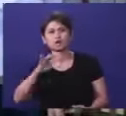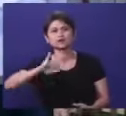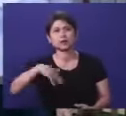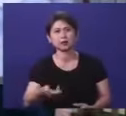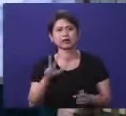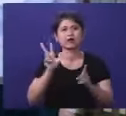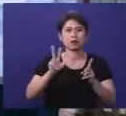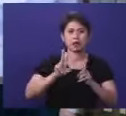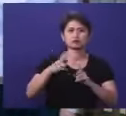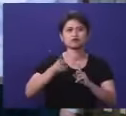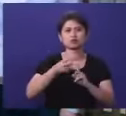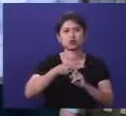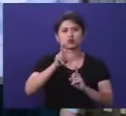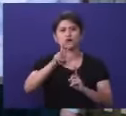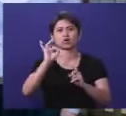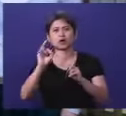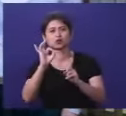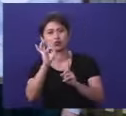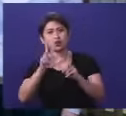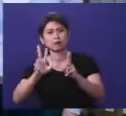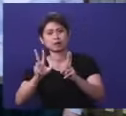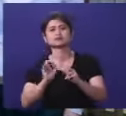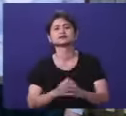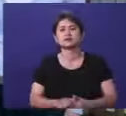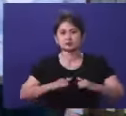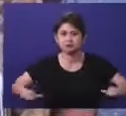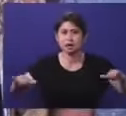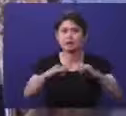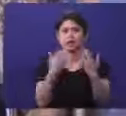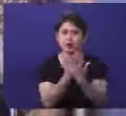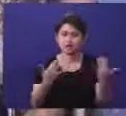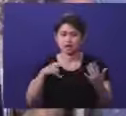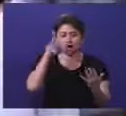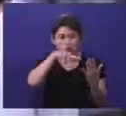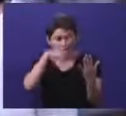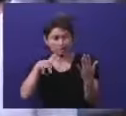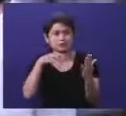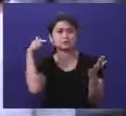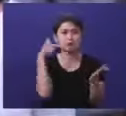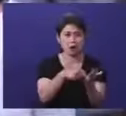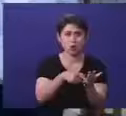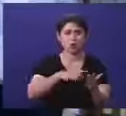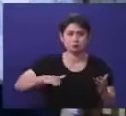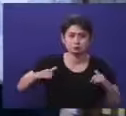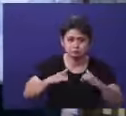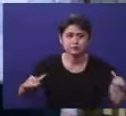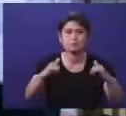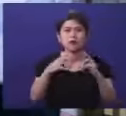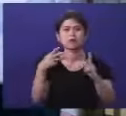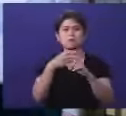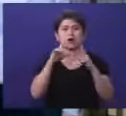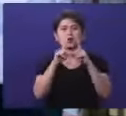20 Januari 2018 sampai 18 Februari 2018. Bersama masyarakat, awasi pemilu.